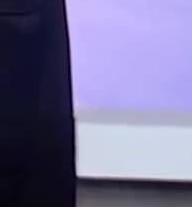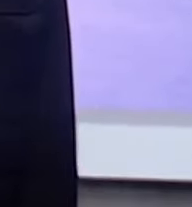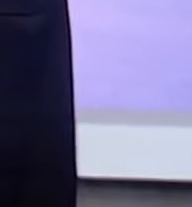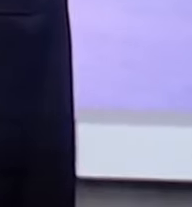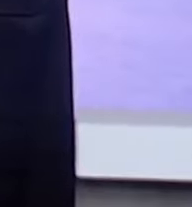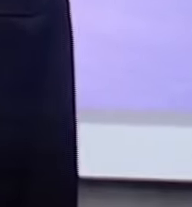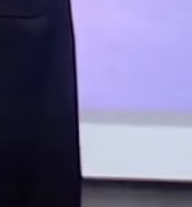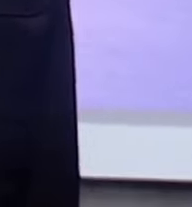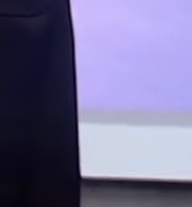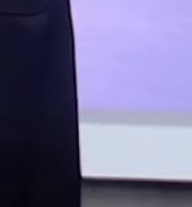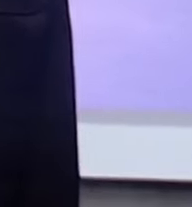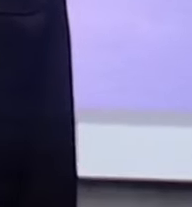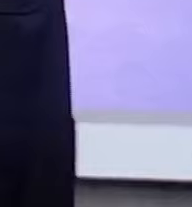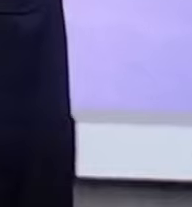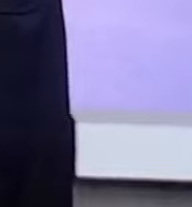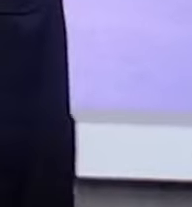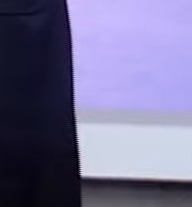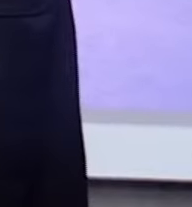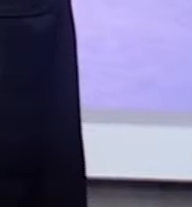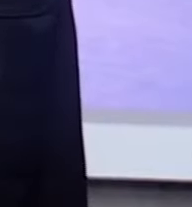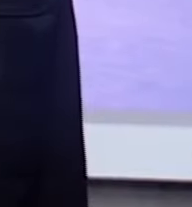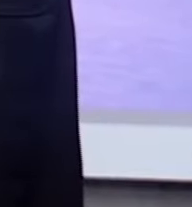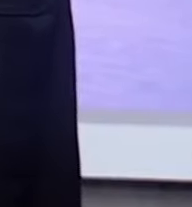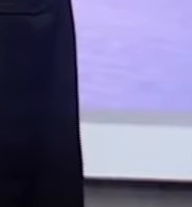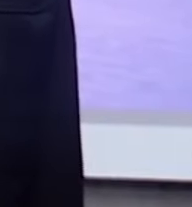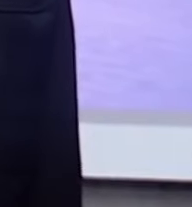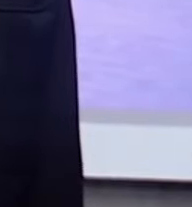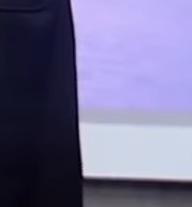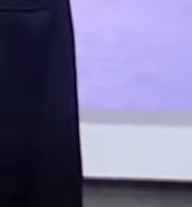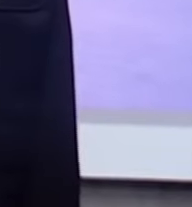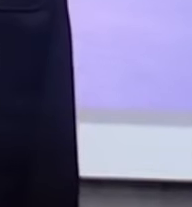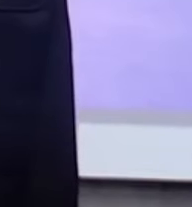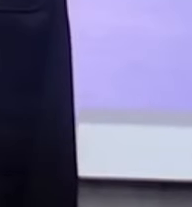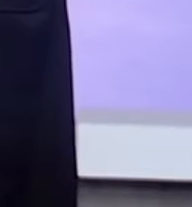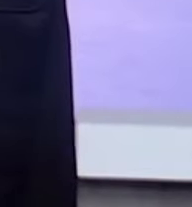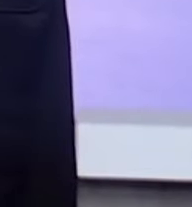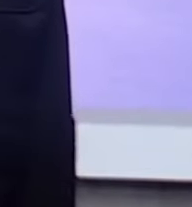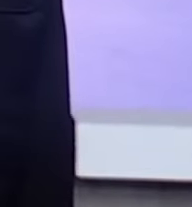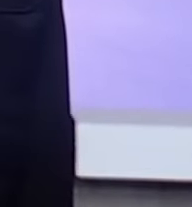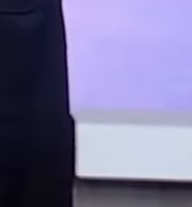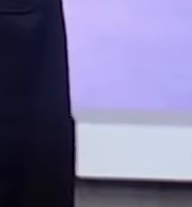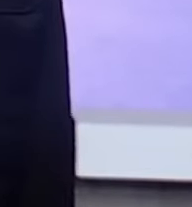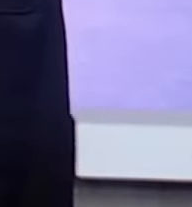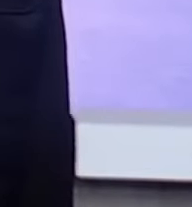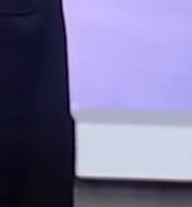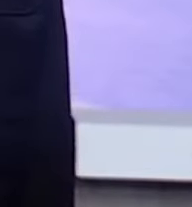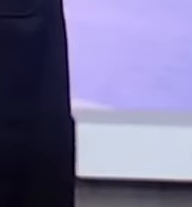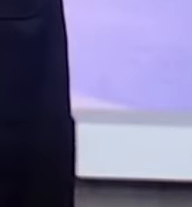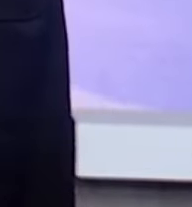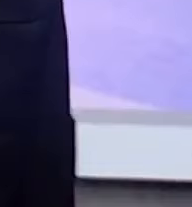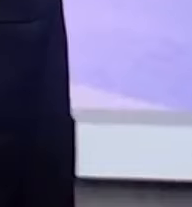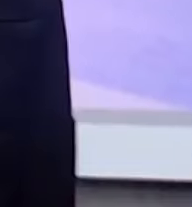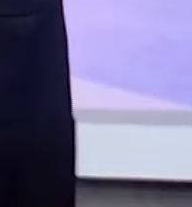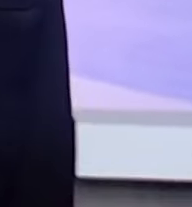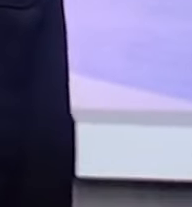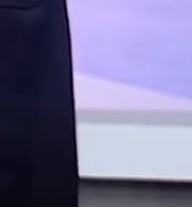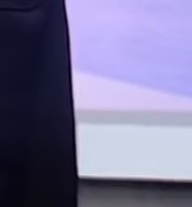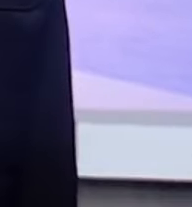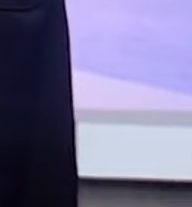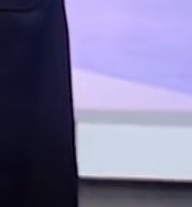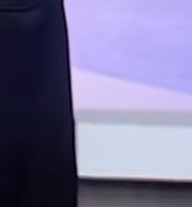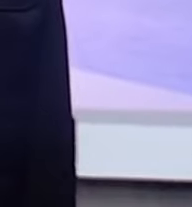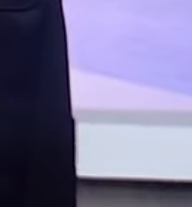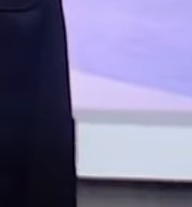Mga kapuso, sama-sama tayong maging saksi. Mag-subscribe sa GMA Integrated News sa YouTube at para sa mga kapuso abroad,